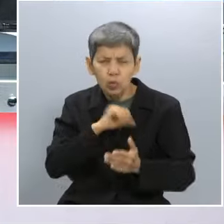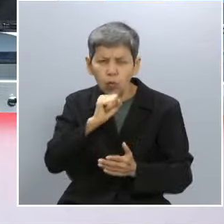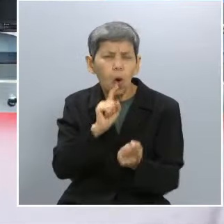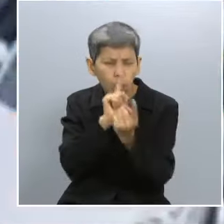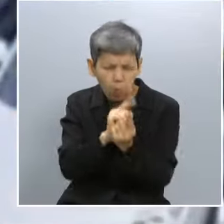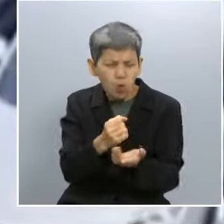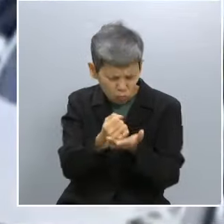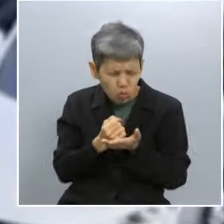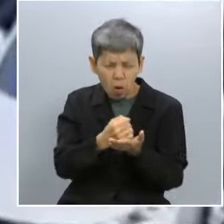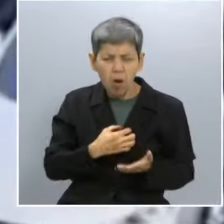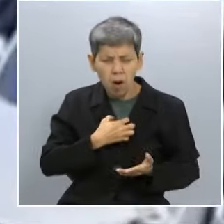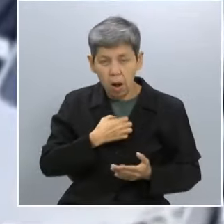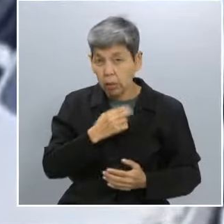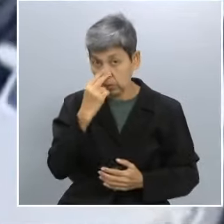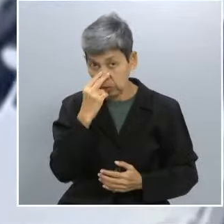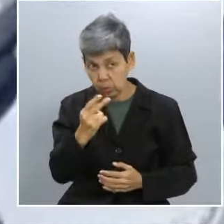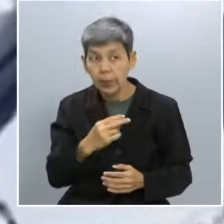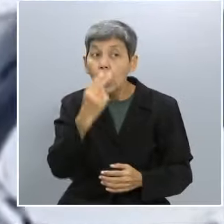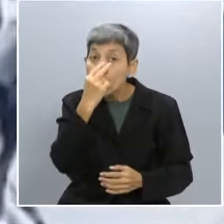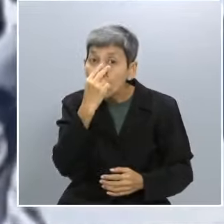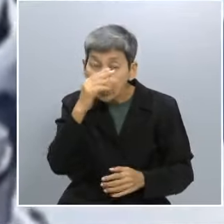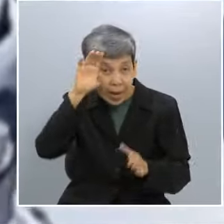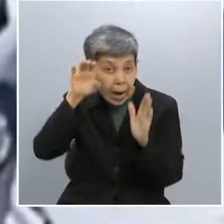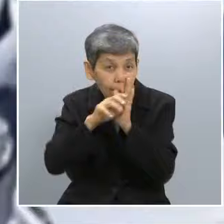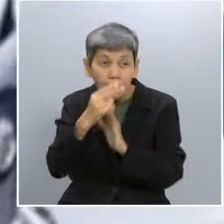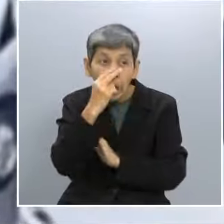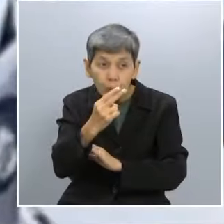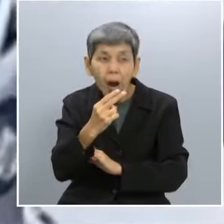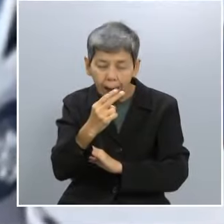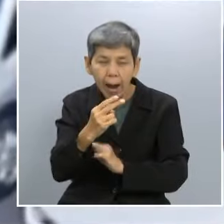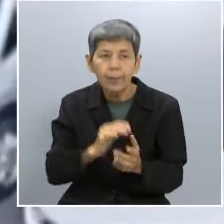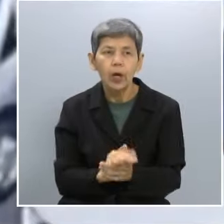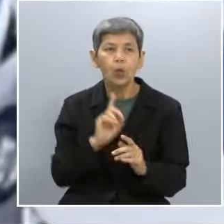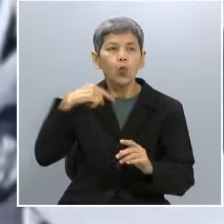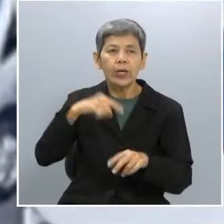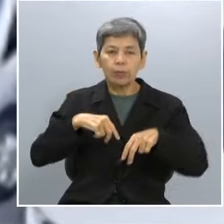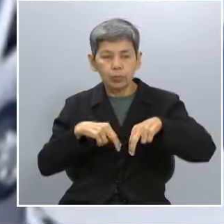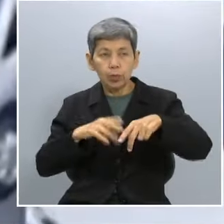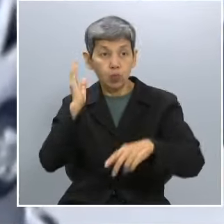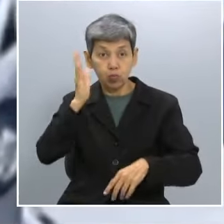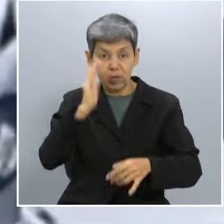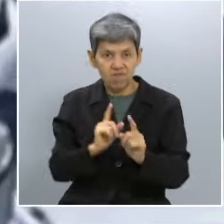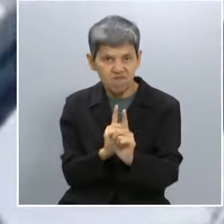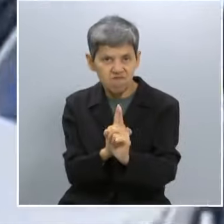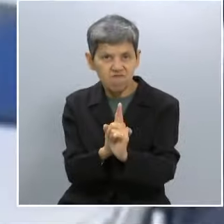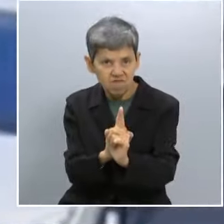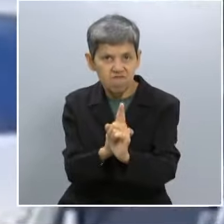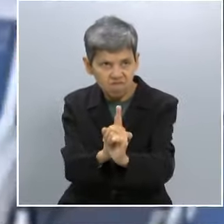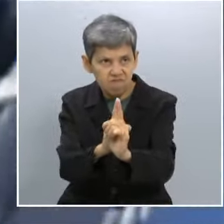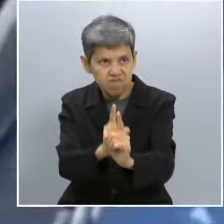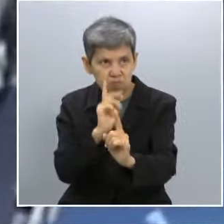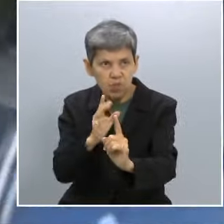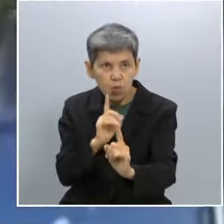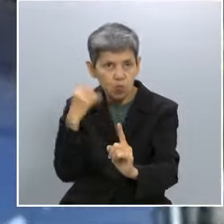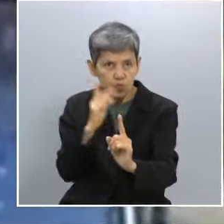ลองดูหน่อยฮะค่ะนี่เป็นนี่เป็นภาพนะพี่หมวยยังไงนะใช่ค่ะผู้หญิงอ่ะค่ะถูกผู้ชายนั่นฮะไล่ทำลายร